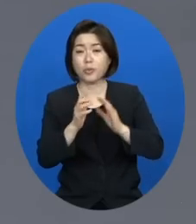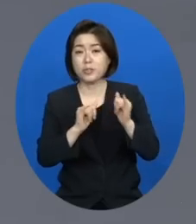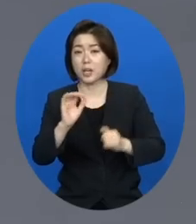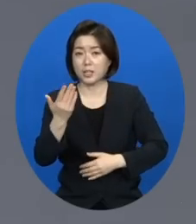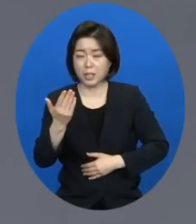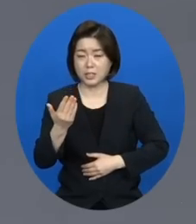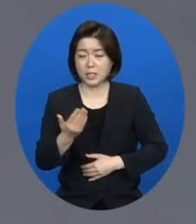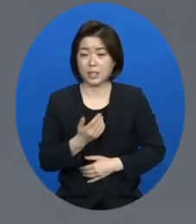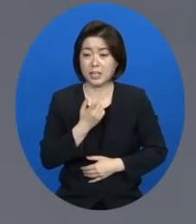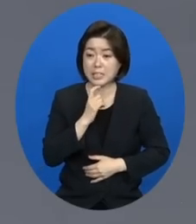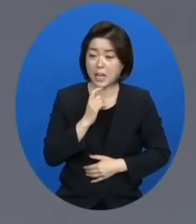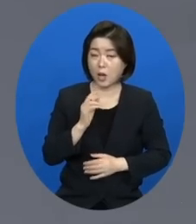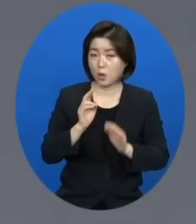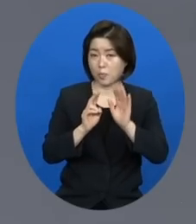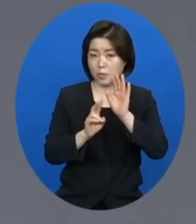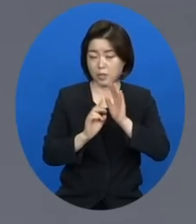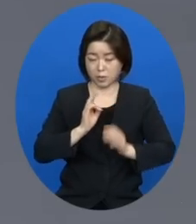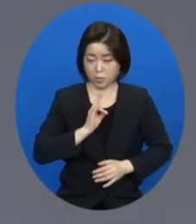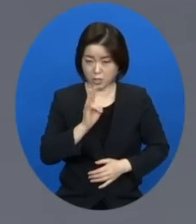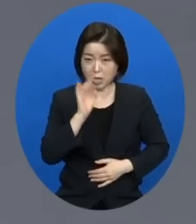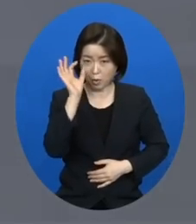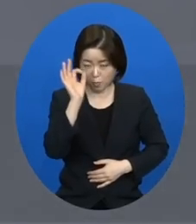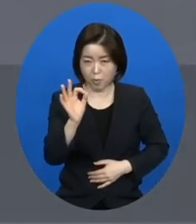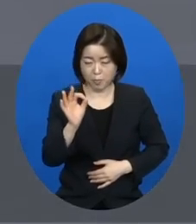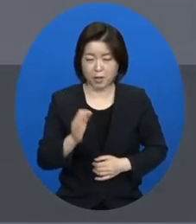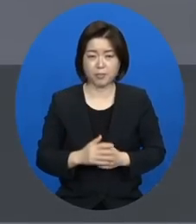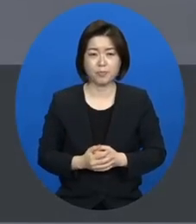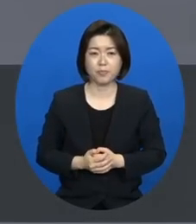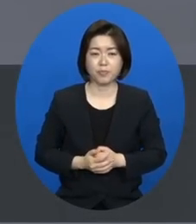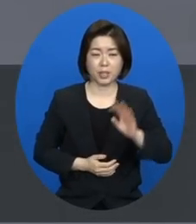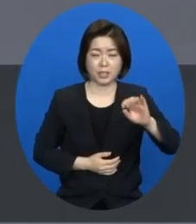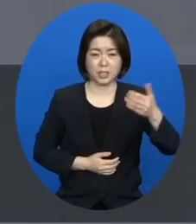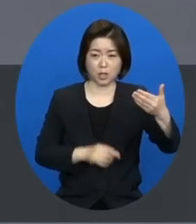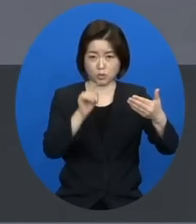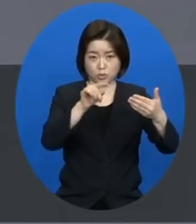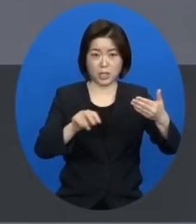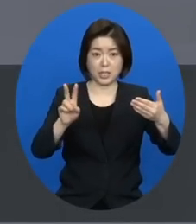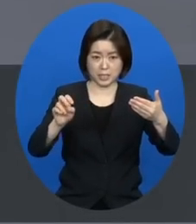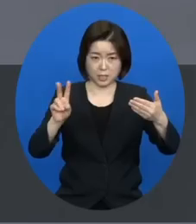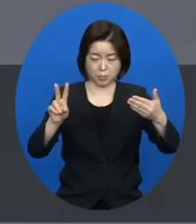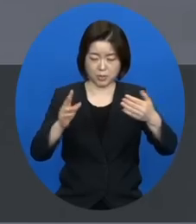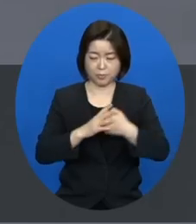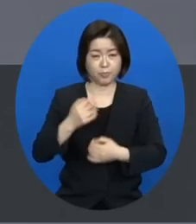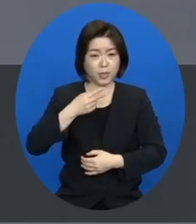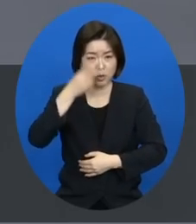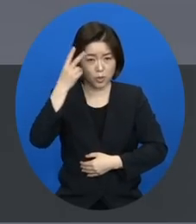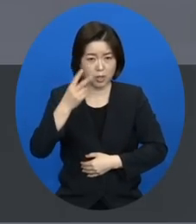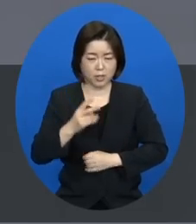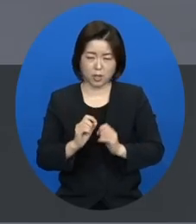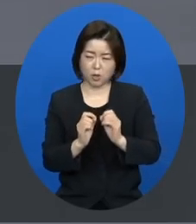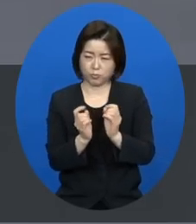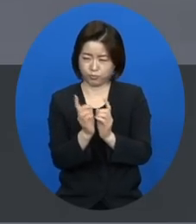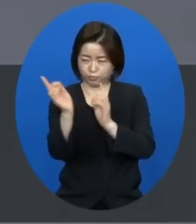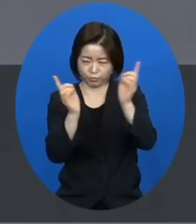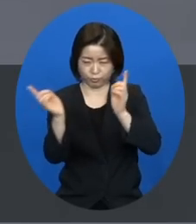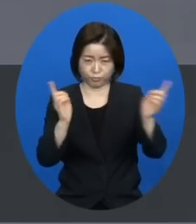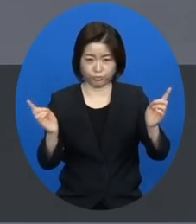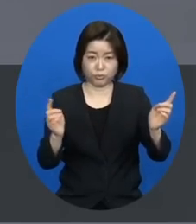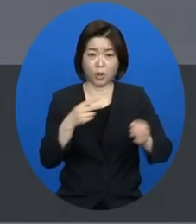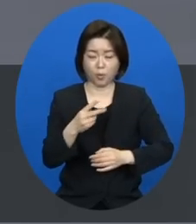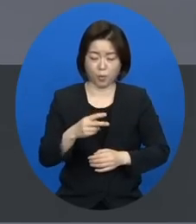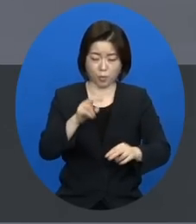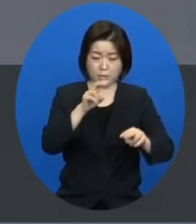야곱의 예언에 보면 이렇게 표현을 하죠. 49장 22절에 요셉은 무성한 가지 곧